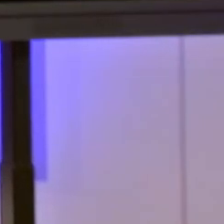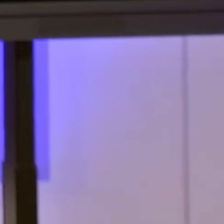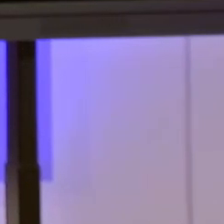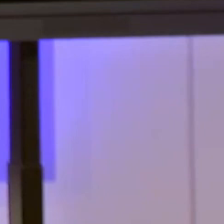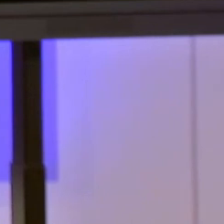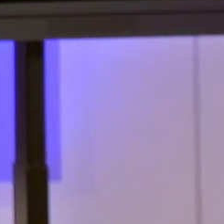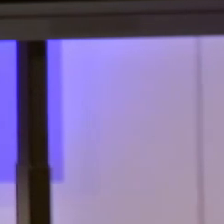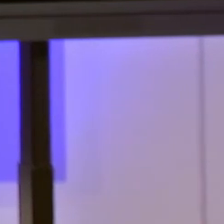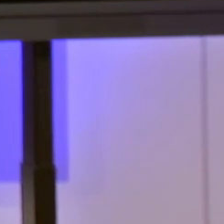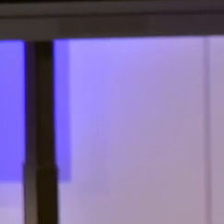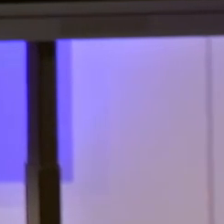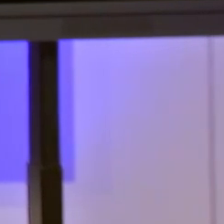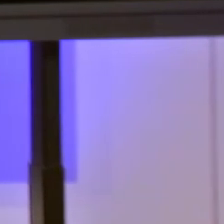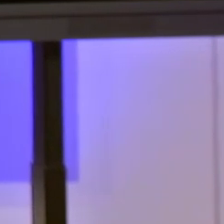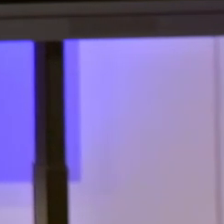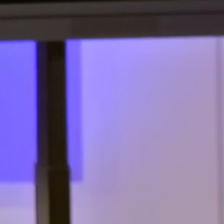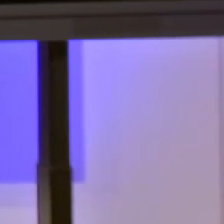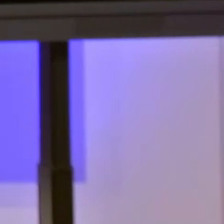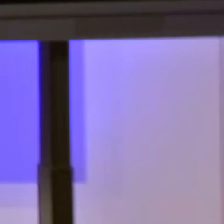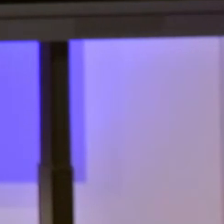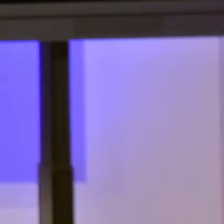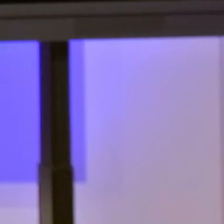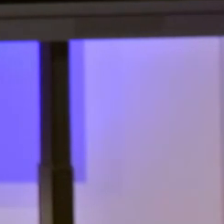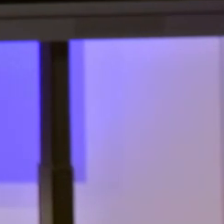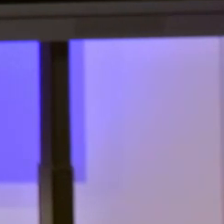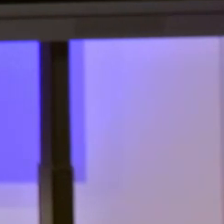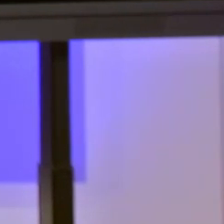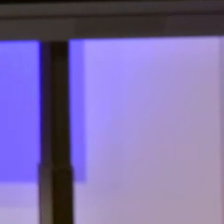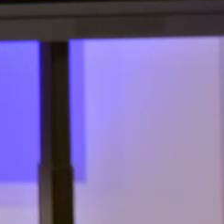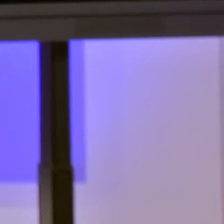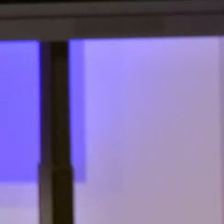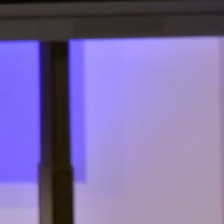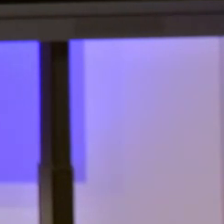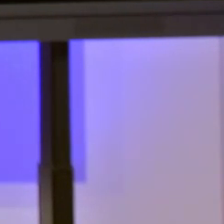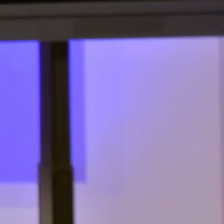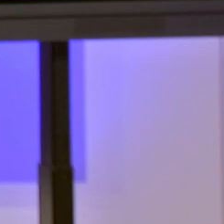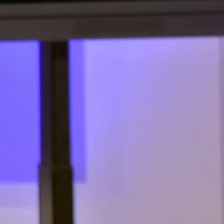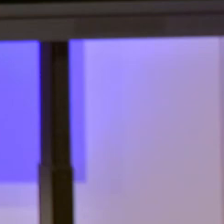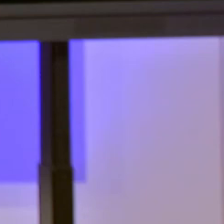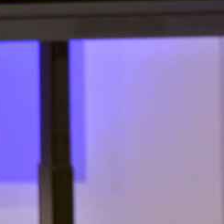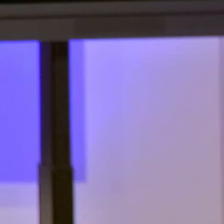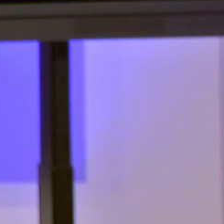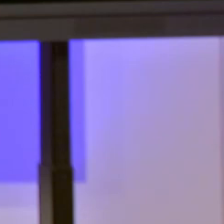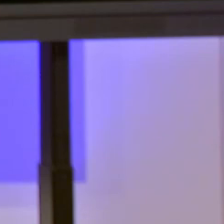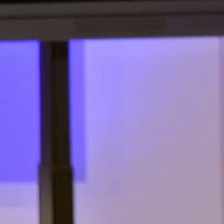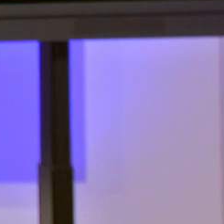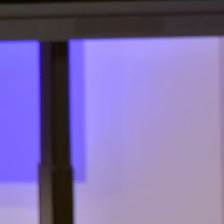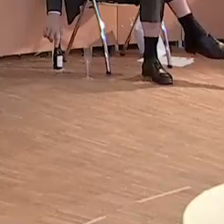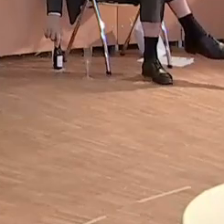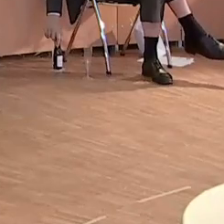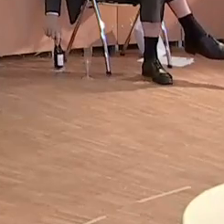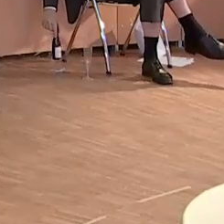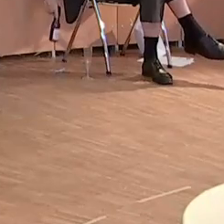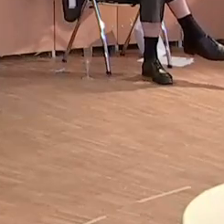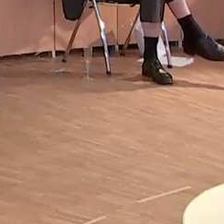Ja, vielen Dank an die Mitglieder der Big Band für den wirklich tollen Geburtstagsgruß. Und auf einen Geburtstag stößt man an. Deshalb bitte ich nochmal unseren Präsidenten